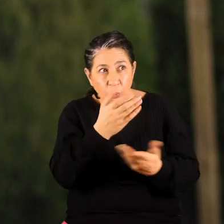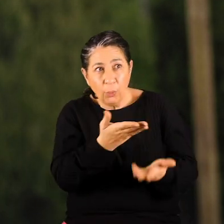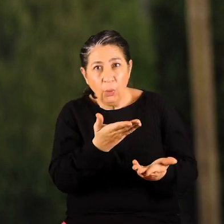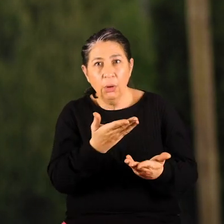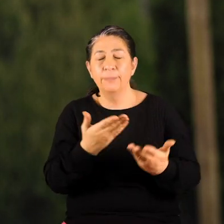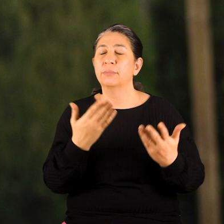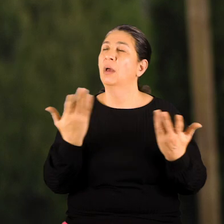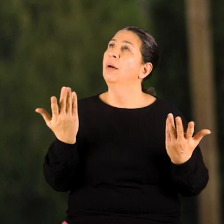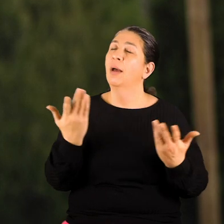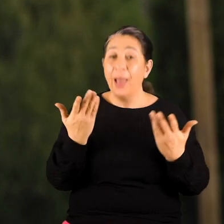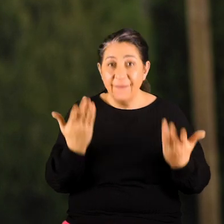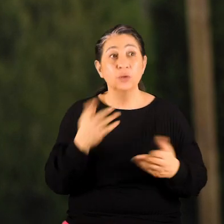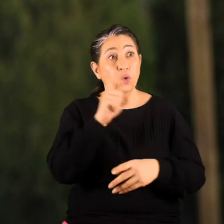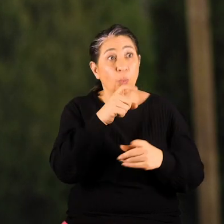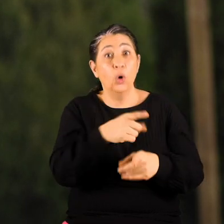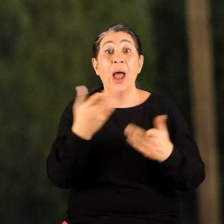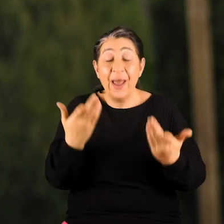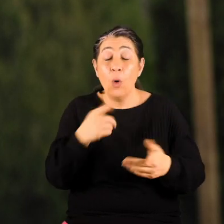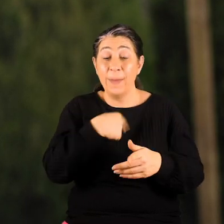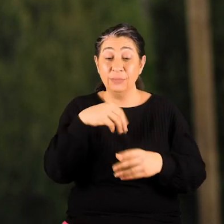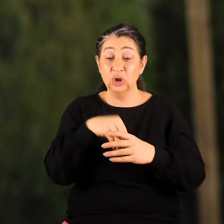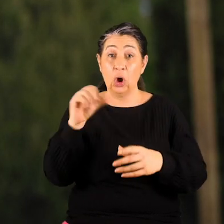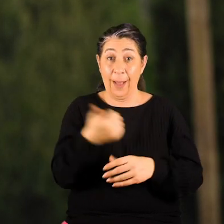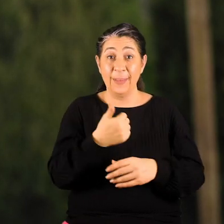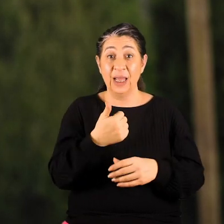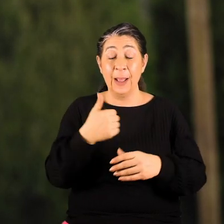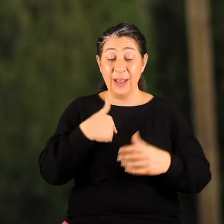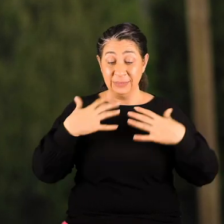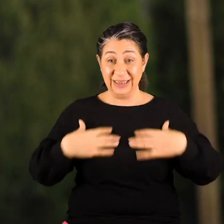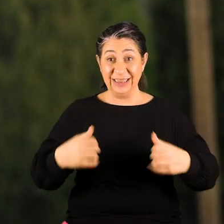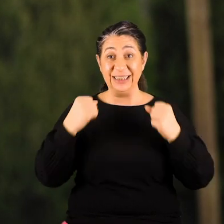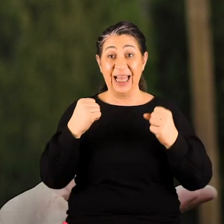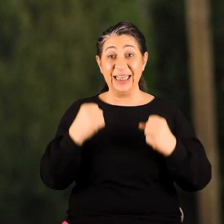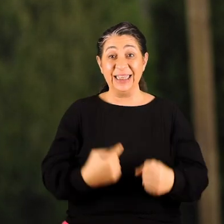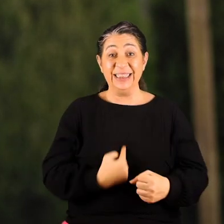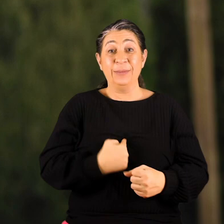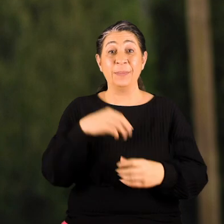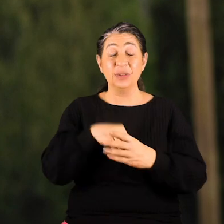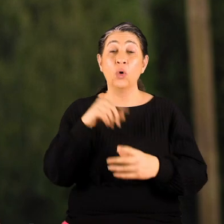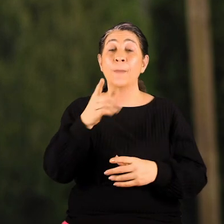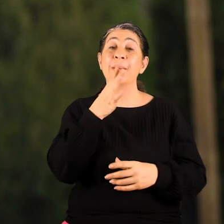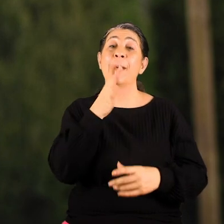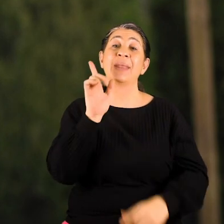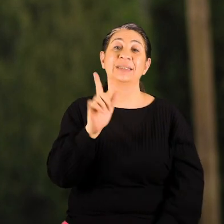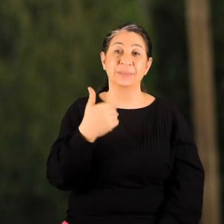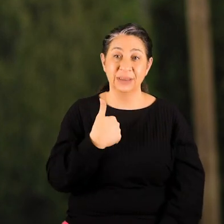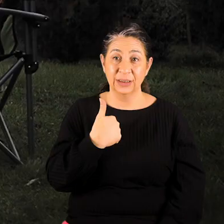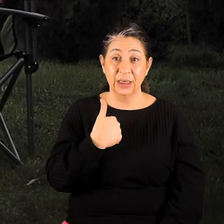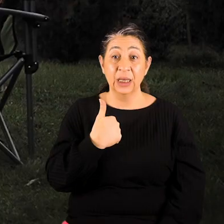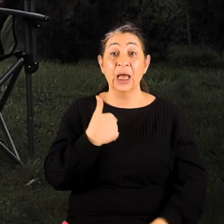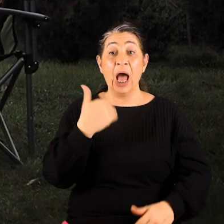Benim sağlıklı hissetmem için onu bilmem lazımdı. Zaten ameliyattan önceki gün gittim koştum. Çok güzel bir koşuydu mesela